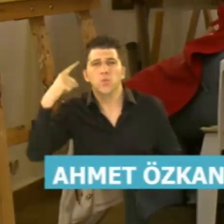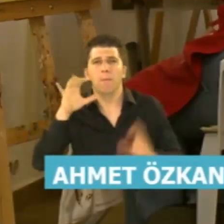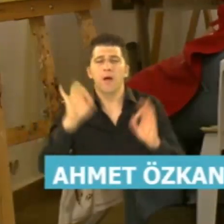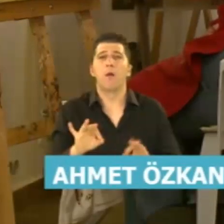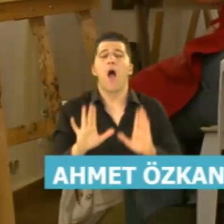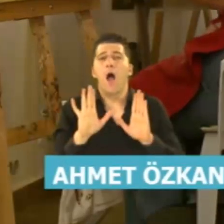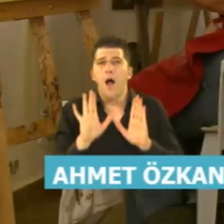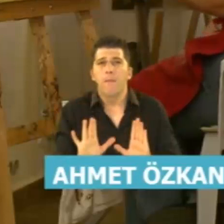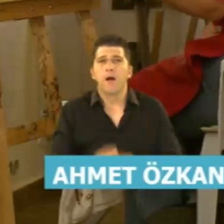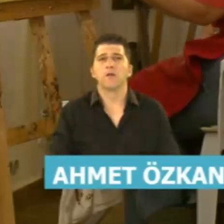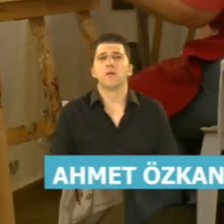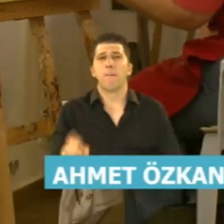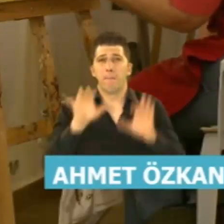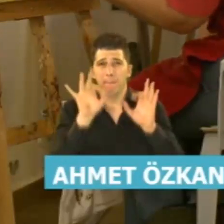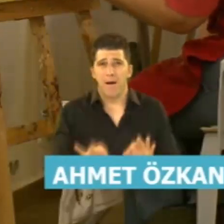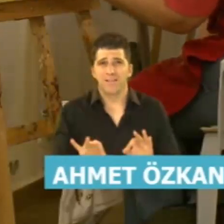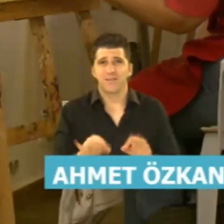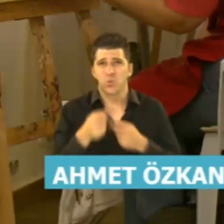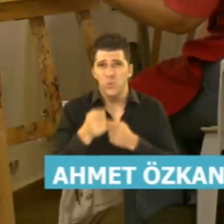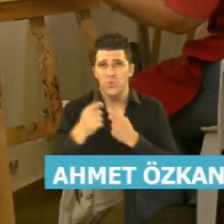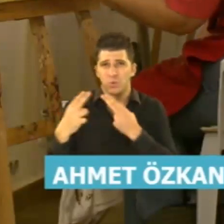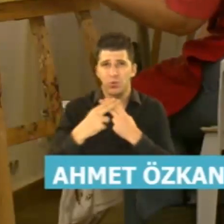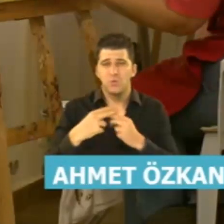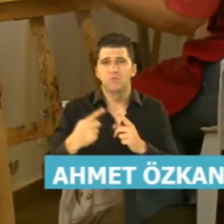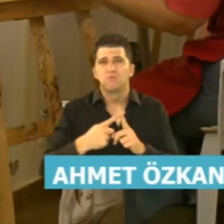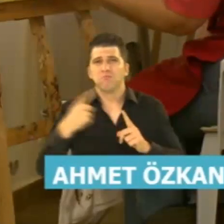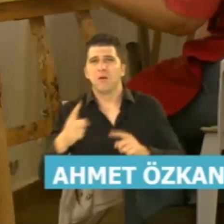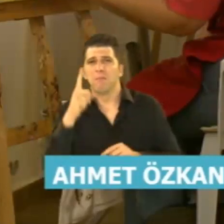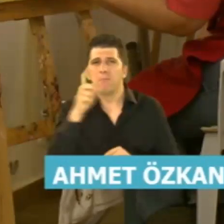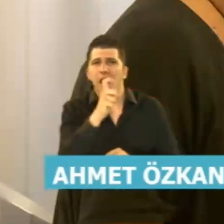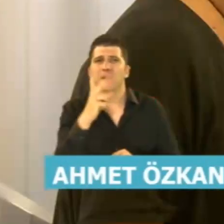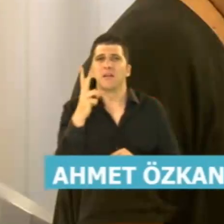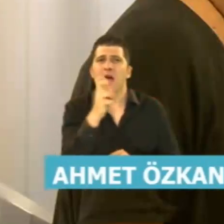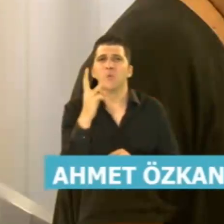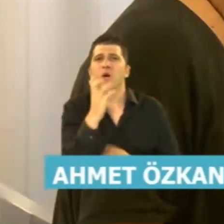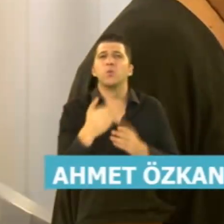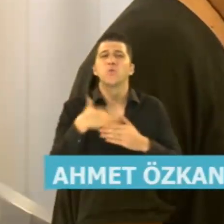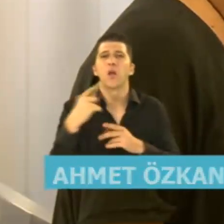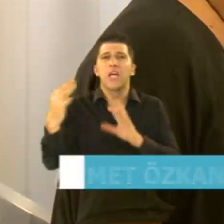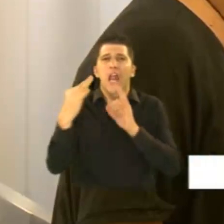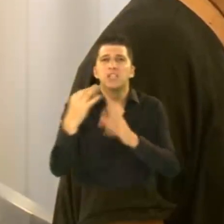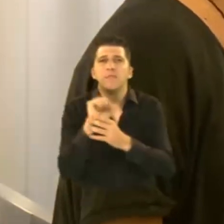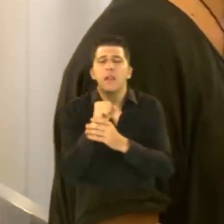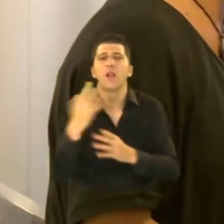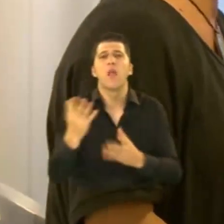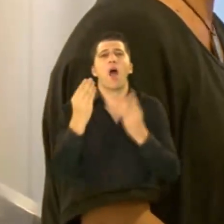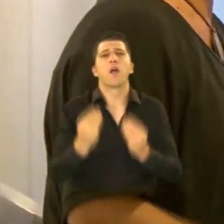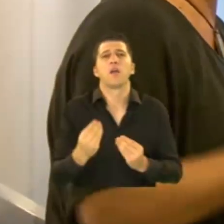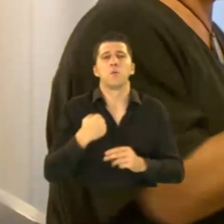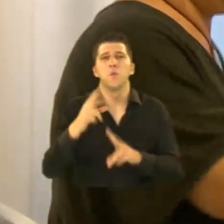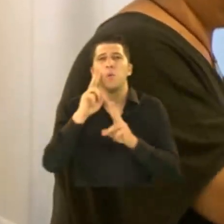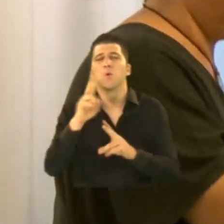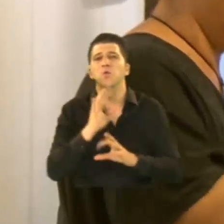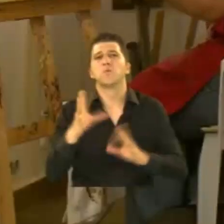Ama yani başladıktan sonra, birkaç ay sonra hocamızın iletişim yeteneklerinin bizden daha iyi